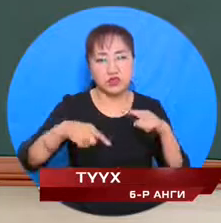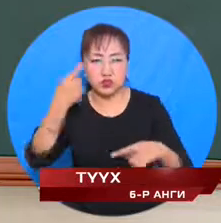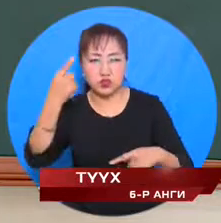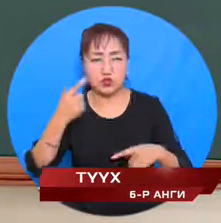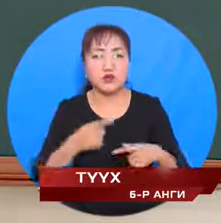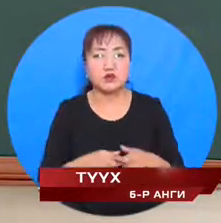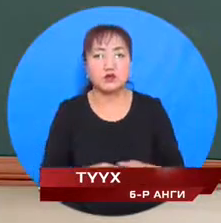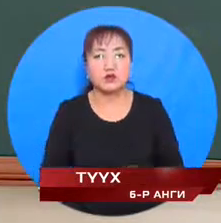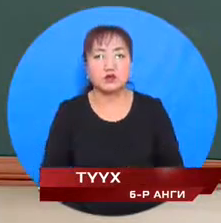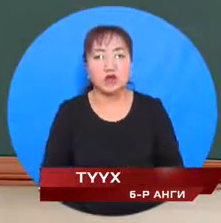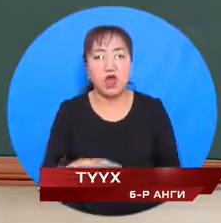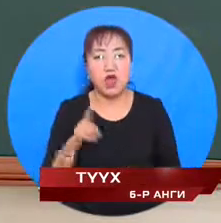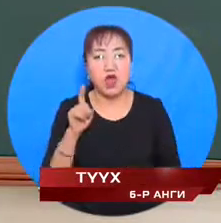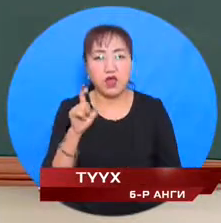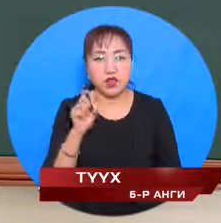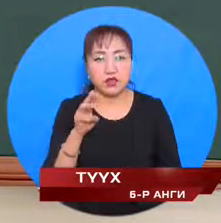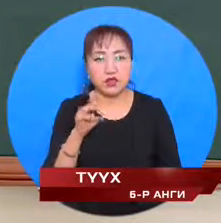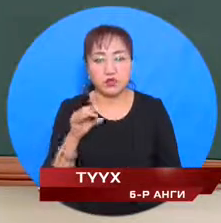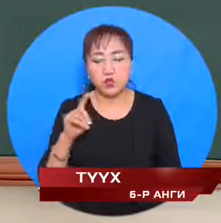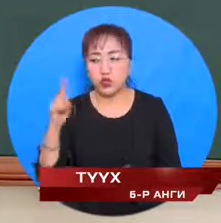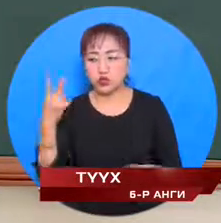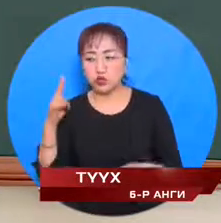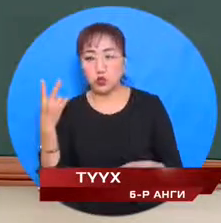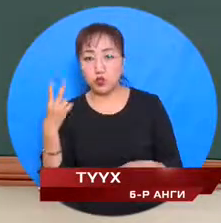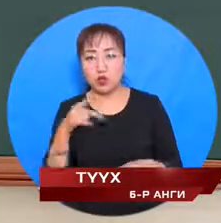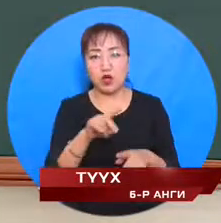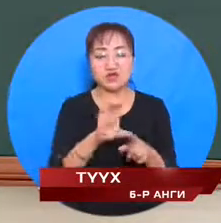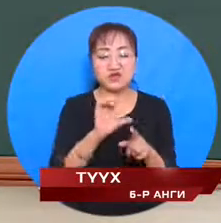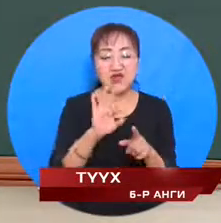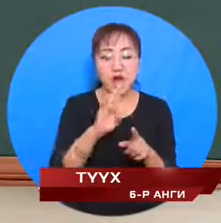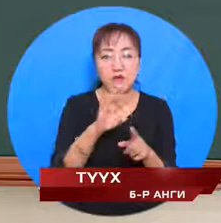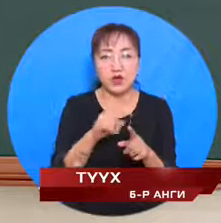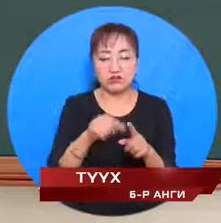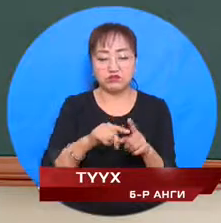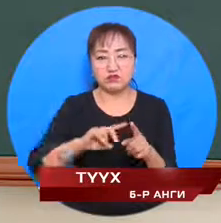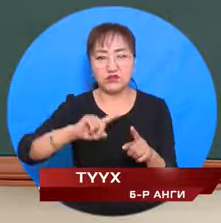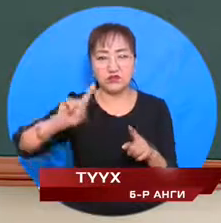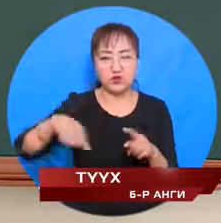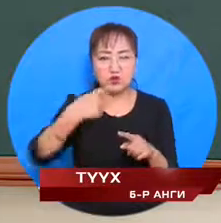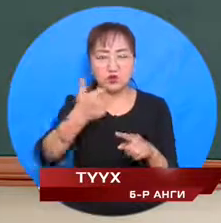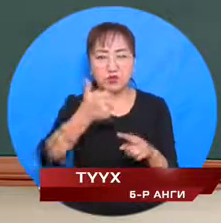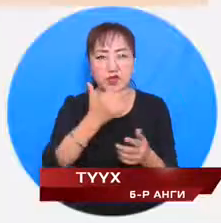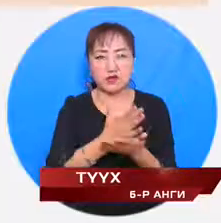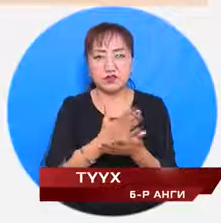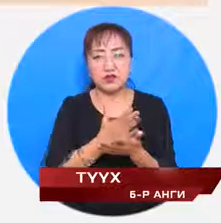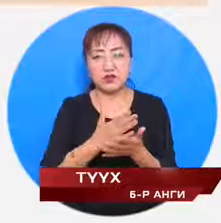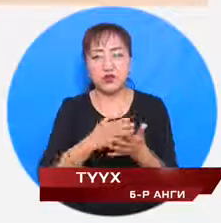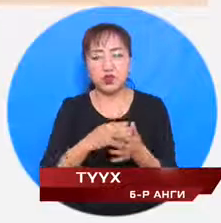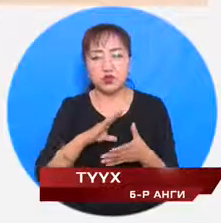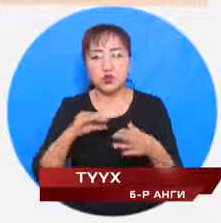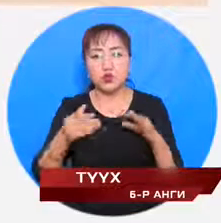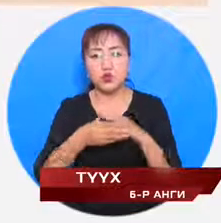систем зохион байгуулалтаас буюу хүчнээс бол Сямби улсын зохион байгуулалт бол маш эрчимтэйгээр илүү давуу гарсныг бол тухайн түүхэн их